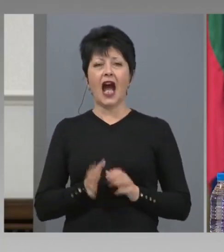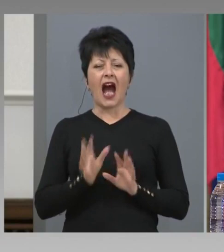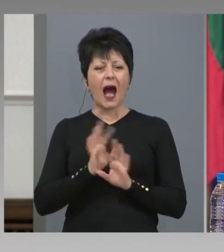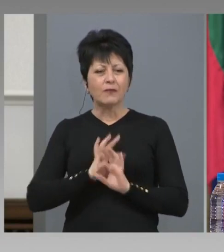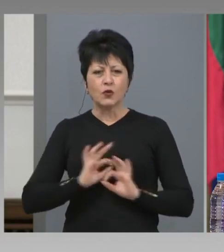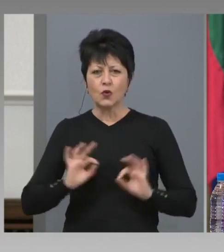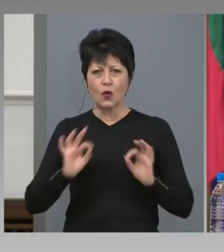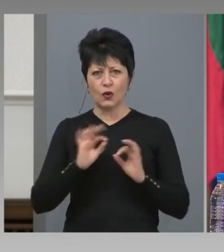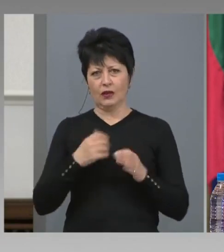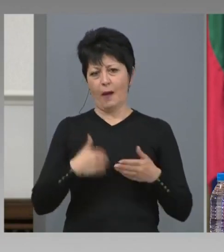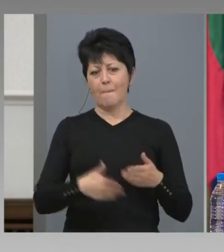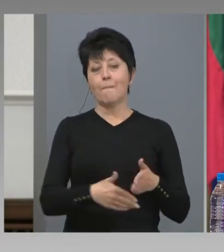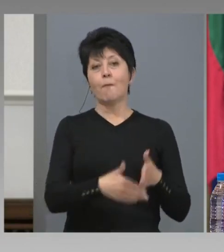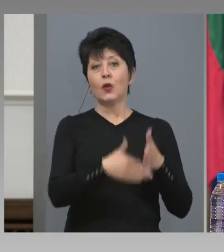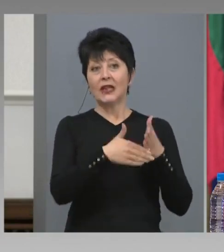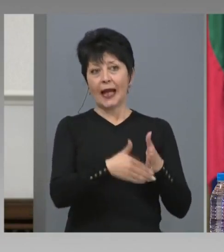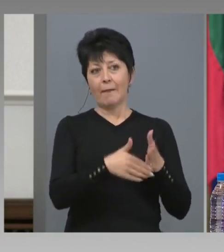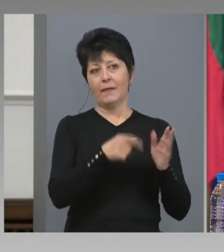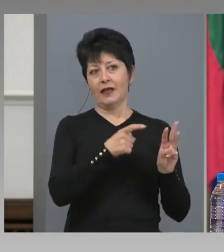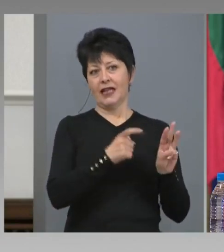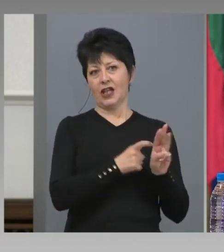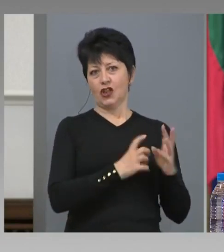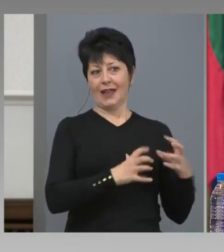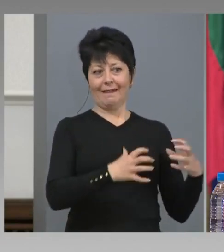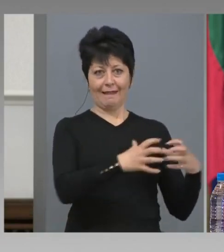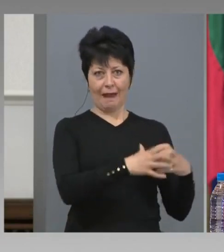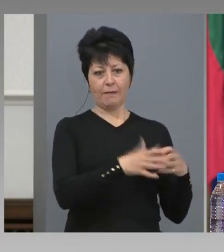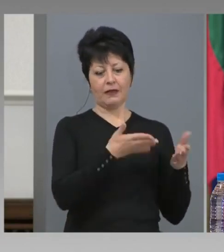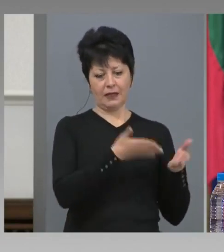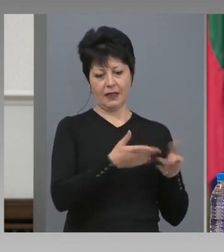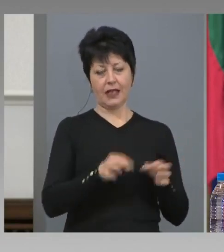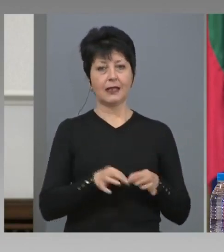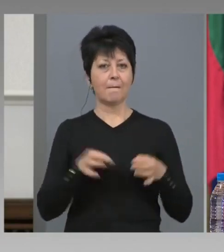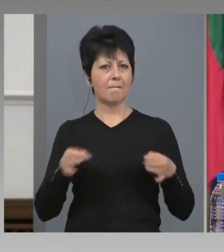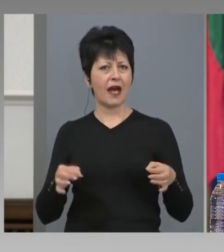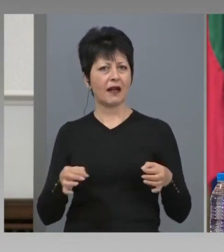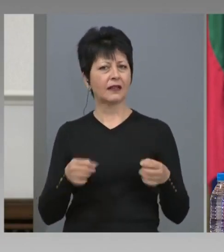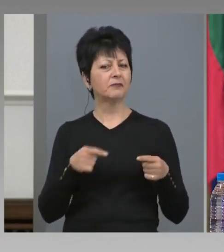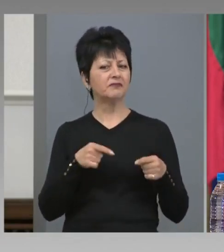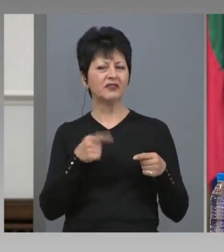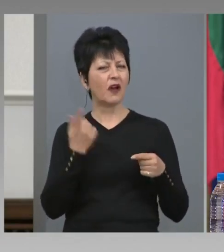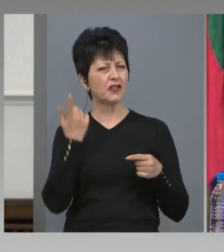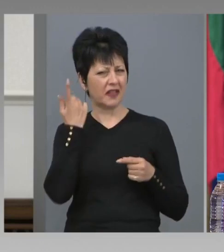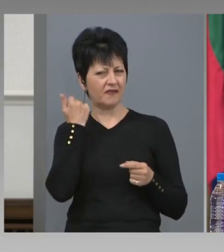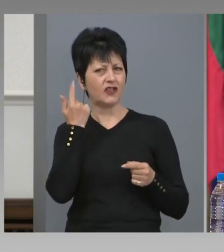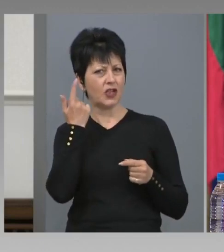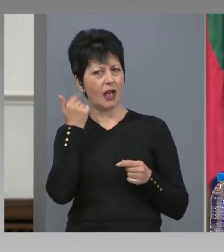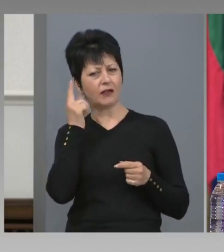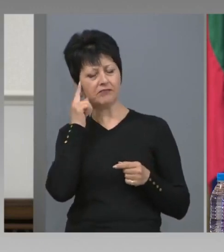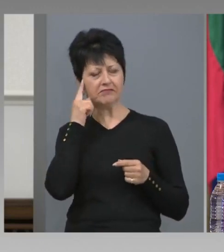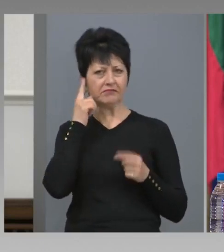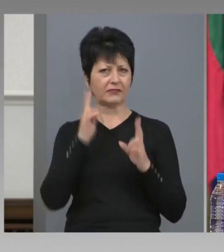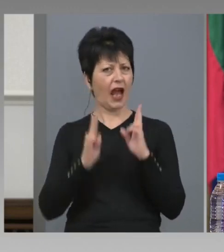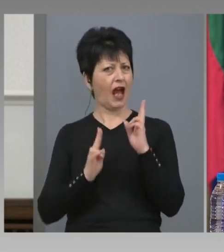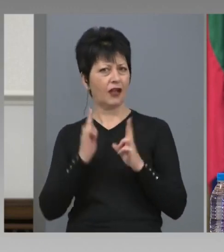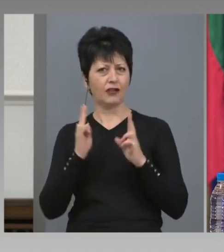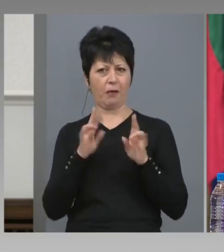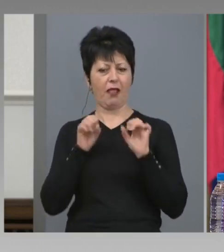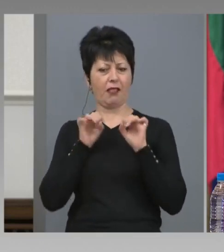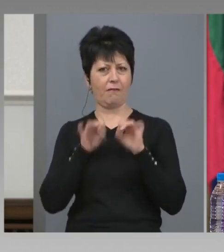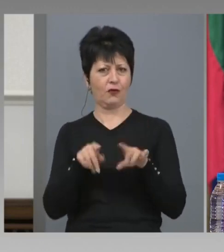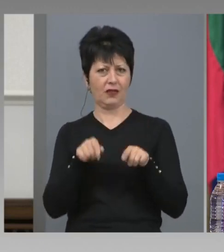Абсолютна подкрепа от страна на щаба за тази мярка. Ние още вчера, между другото, не бяхме решили да пуснем. Вчера